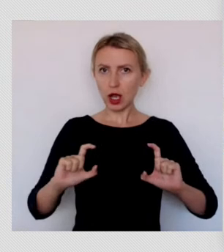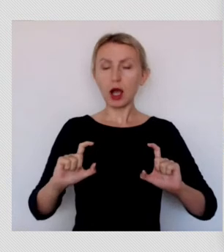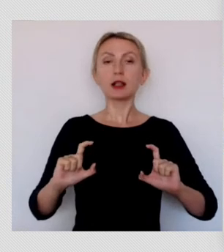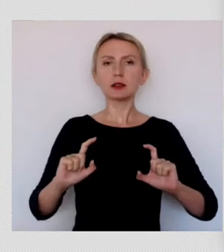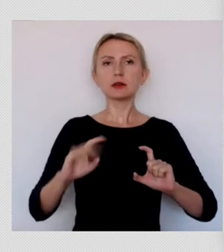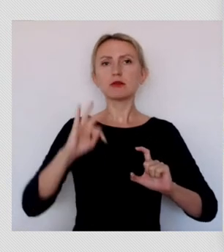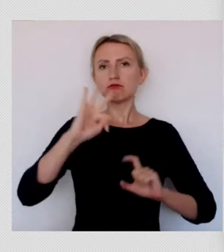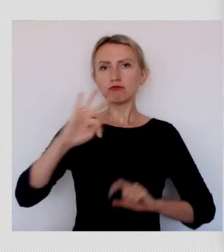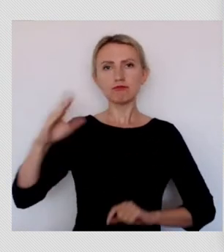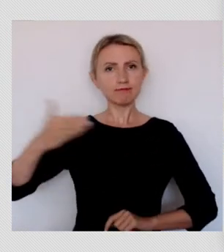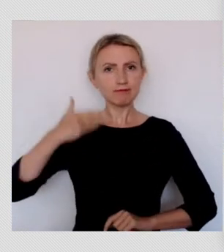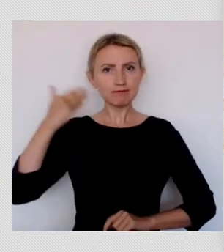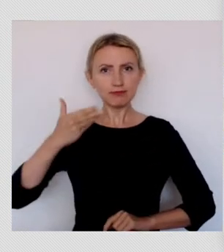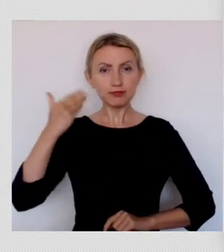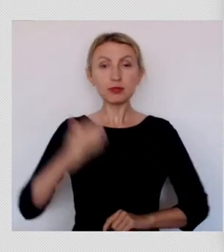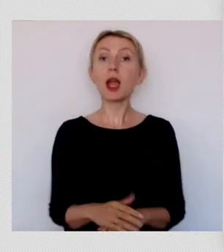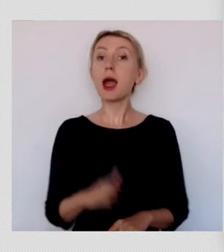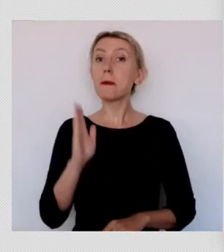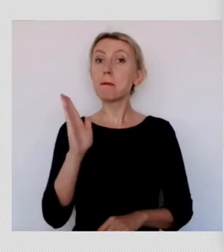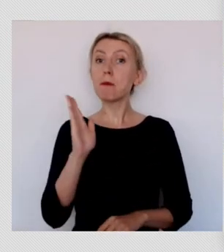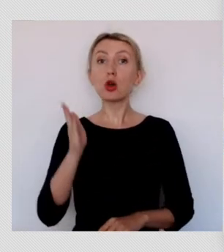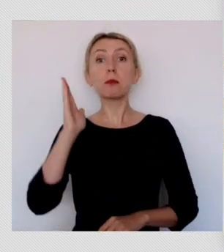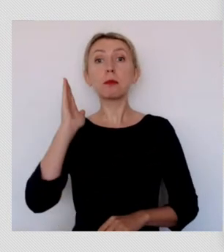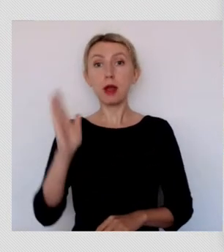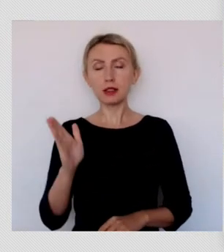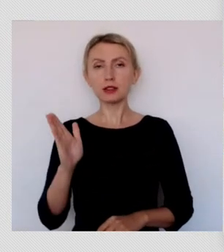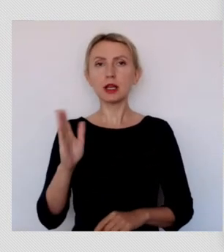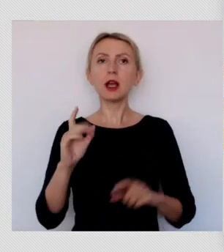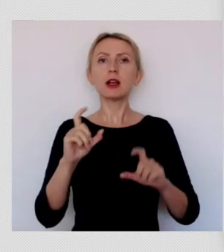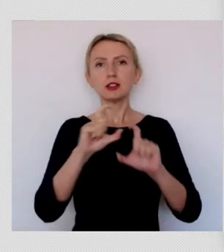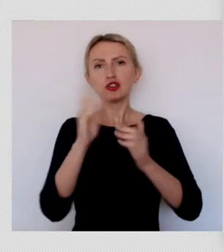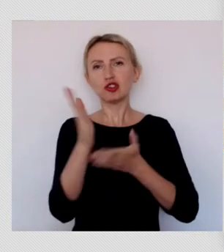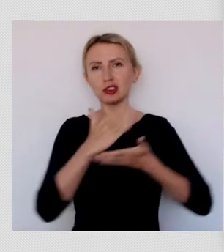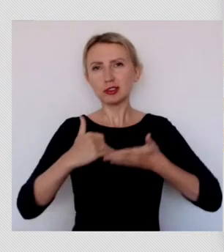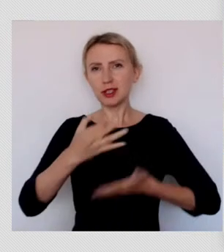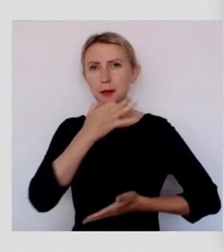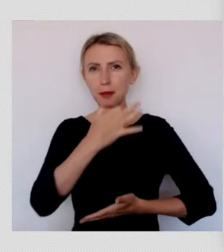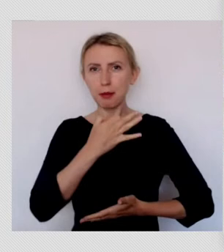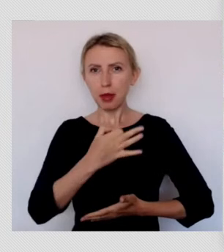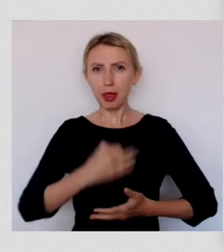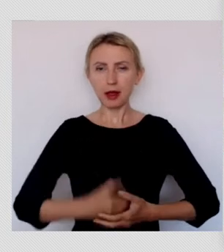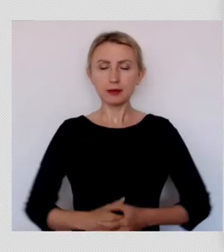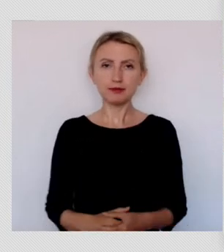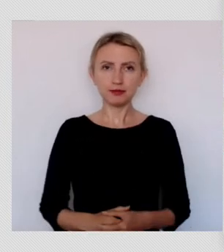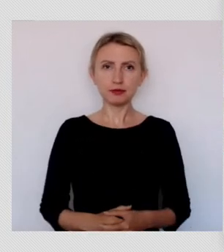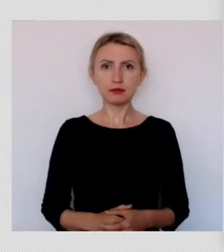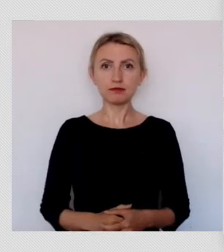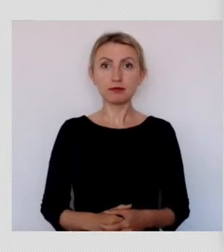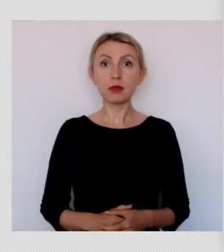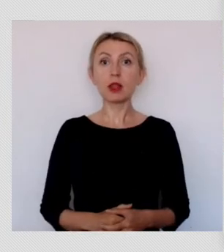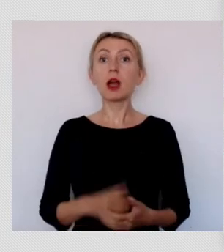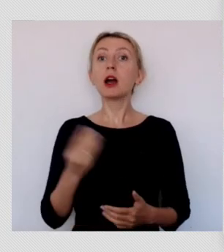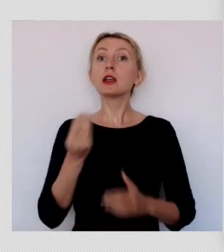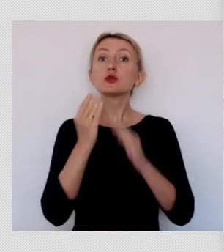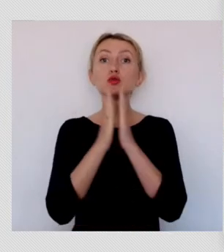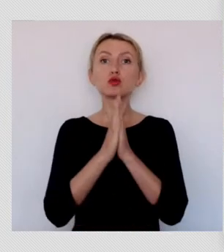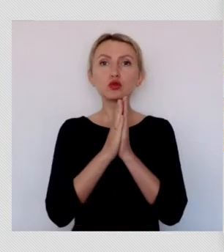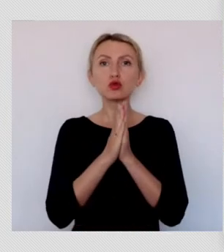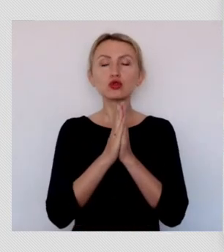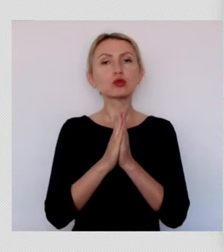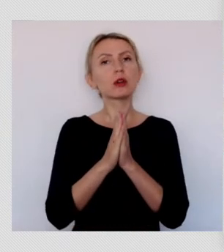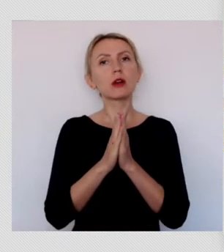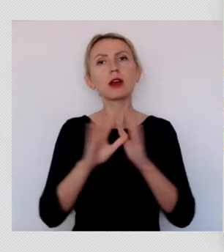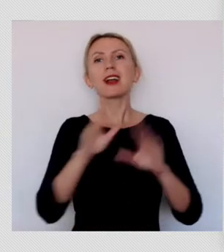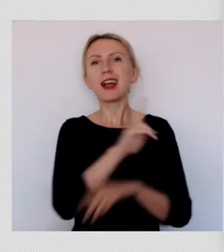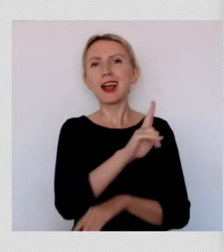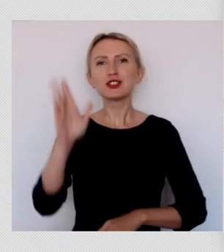swoje wystąpienia. Następnie przejdziemy do serii pytań. Mam taką prośbę, żebyście państwo, oczywiście wszystkich znam,